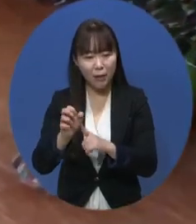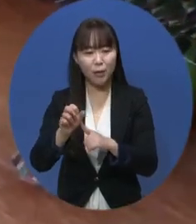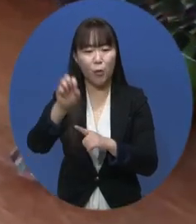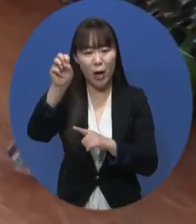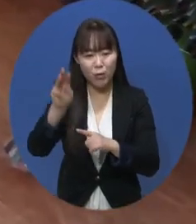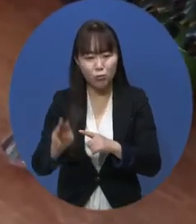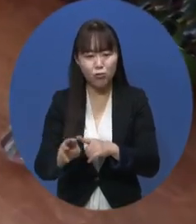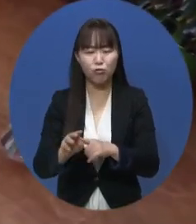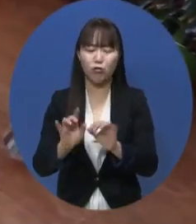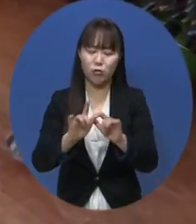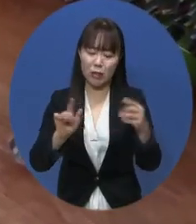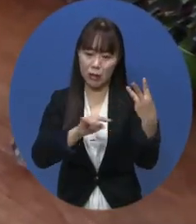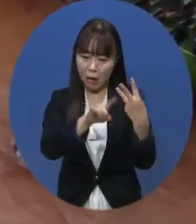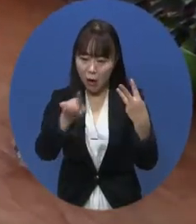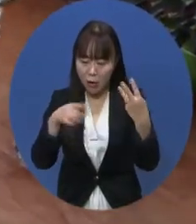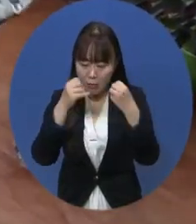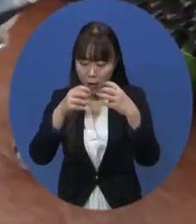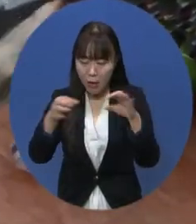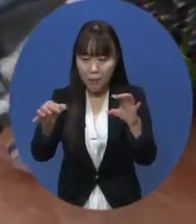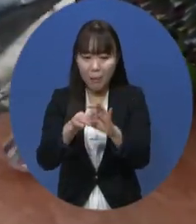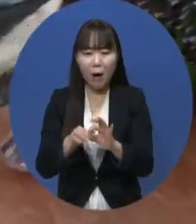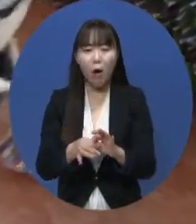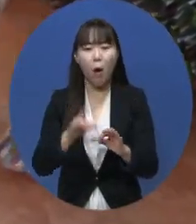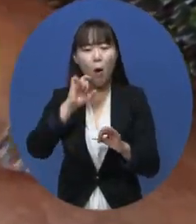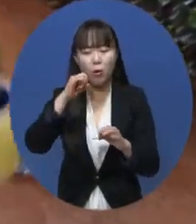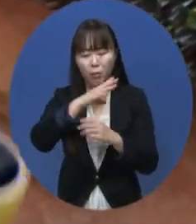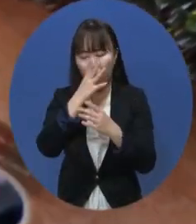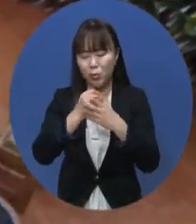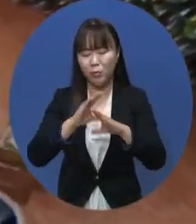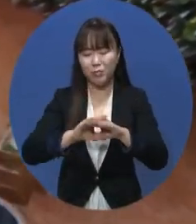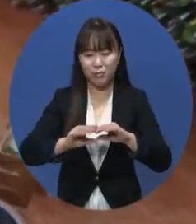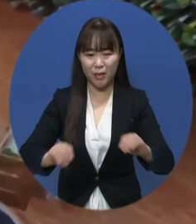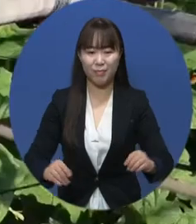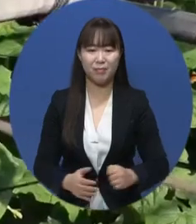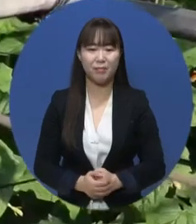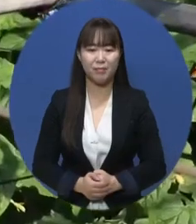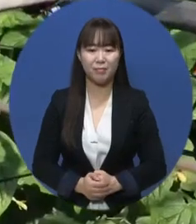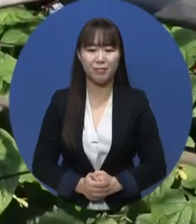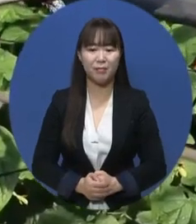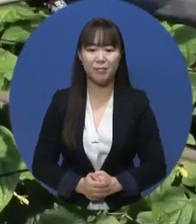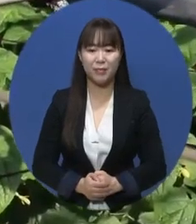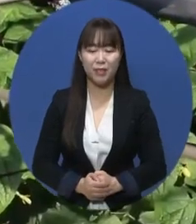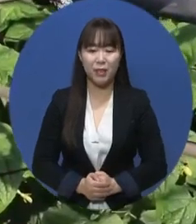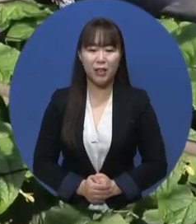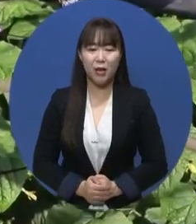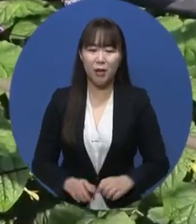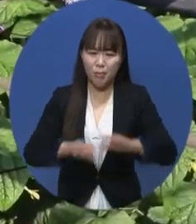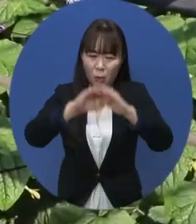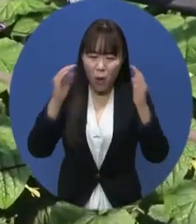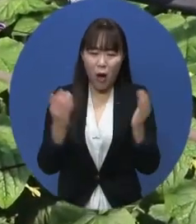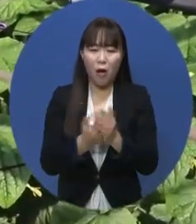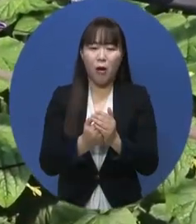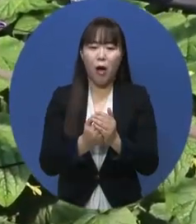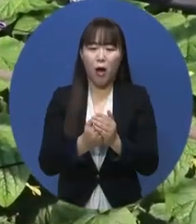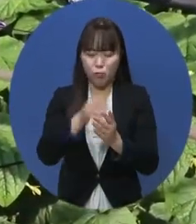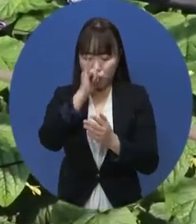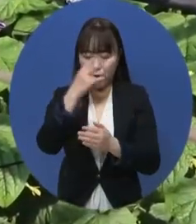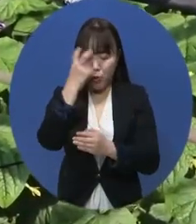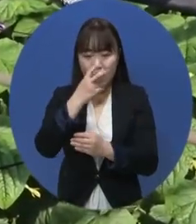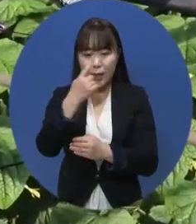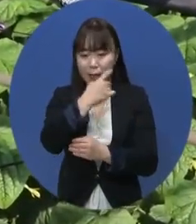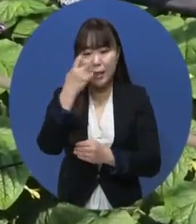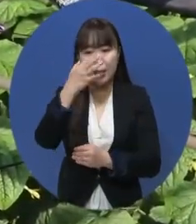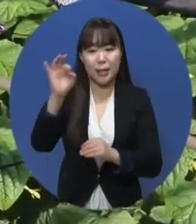매장 등 새로운 판로 개척으로 어려움을 다소 덜게 됐습니다. 전농가가 농산물 우수관리